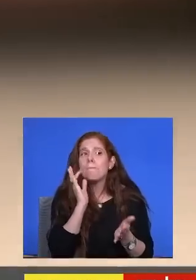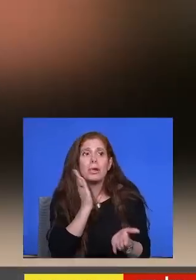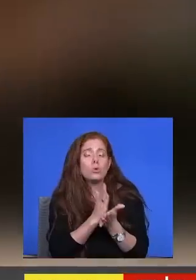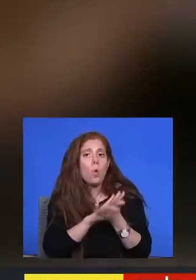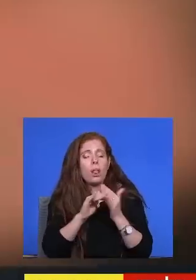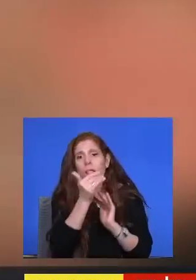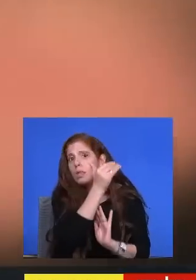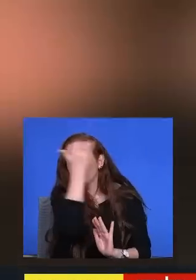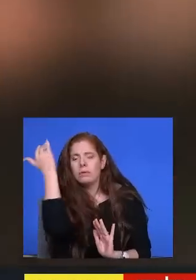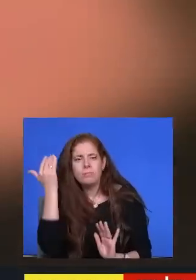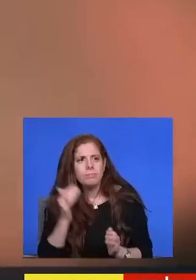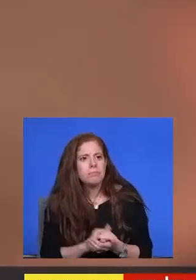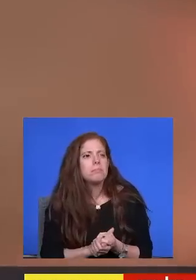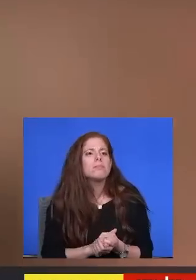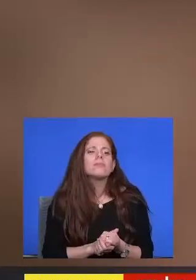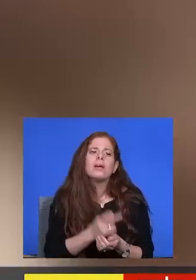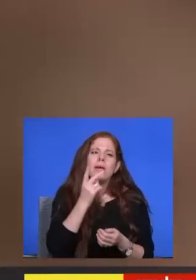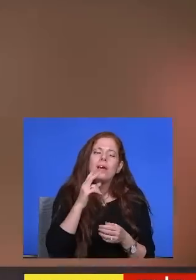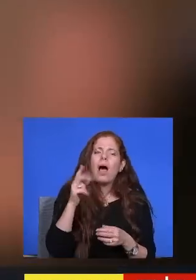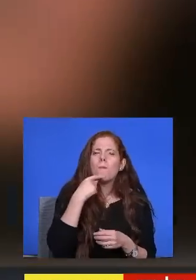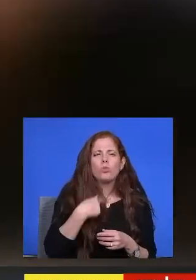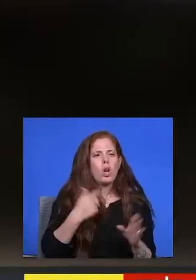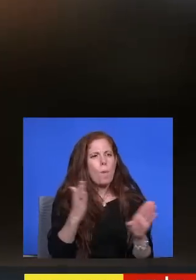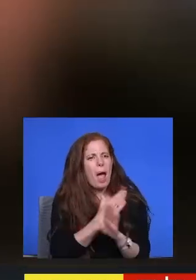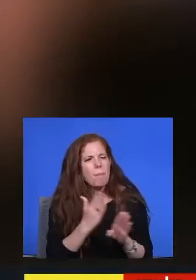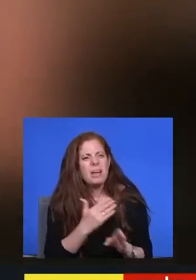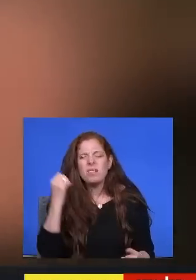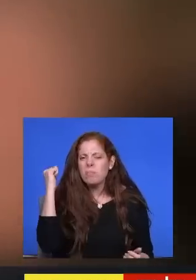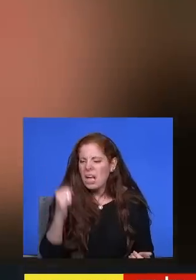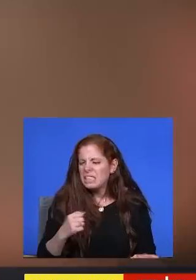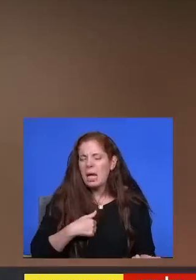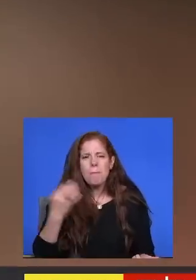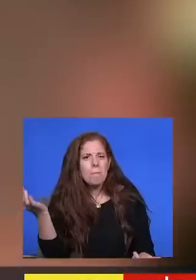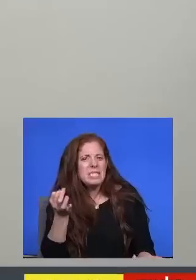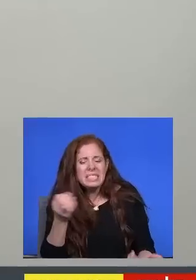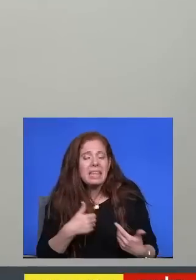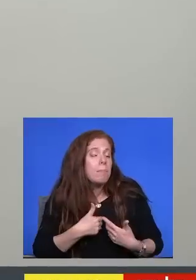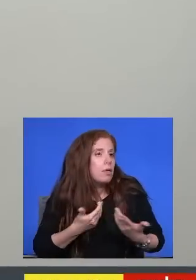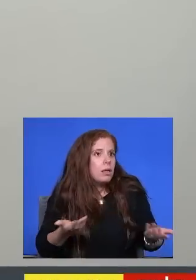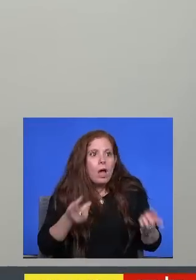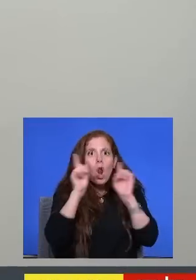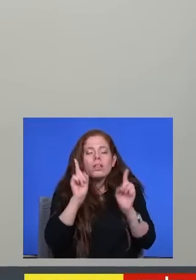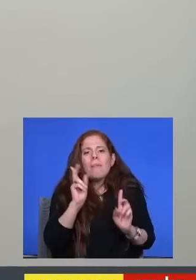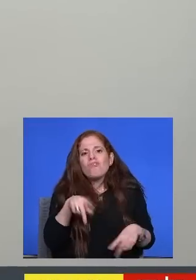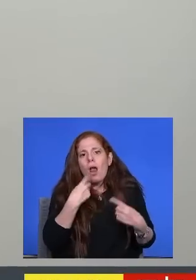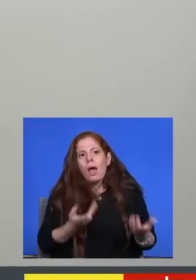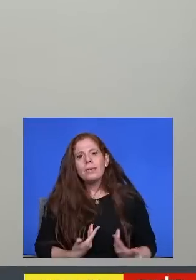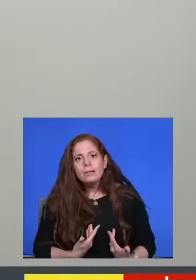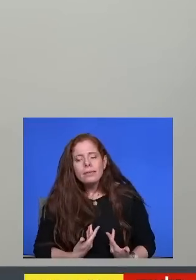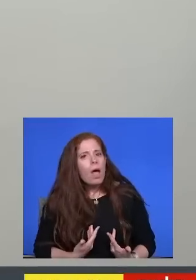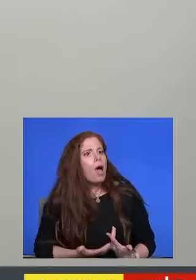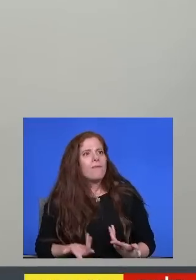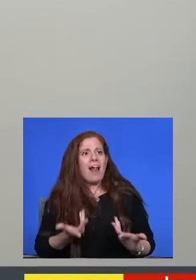פרופורציה. כינו אותנו מחבלים, כינו אותנו מרצחים, מסיתים, אני לא יודע מה עוד אפשר להגיד, אבל